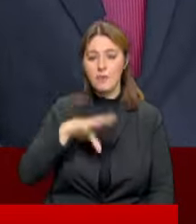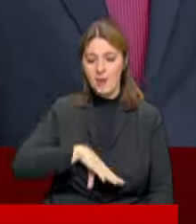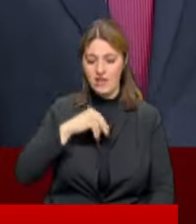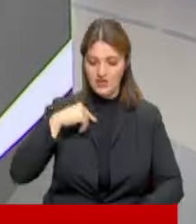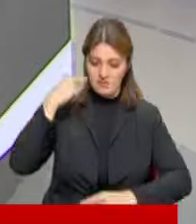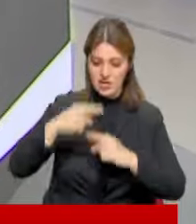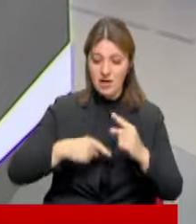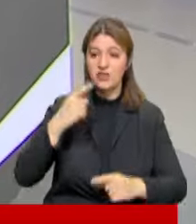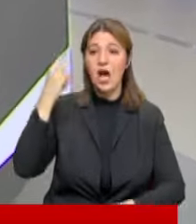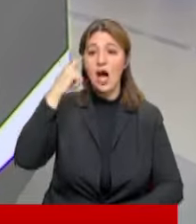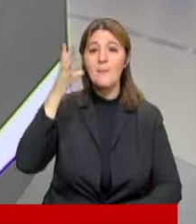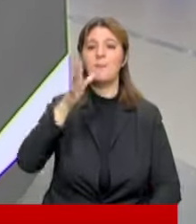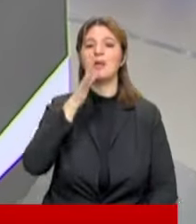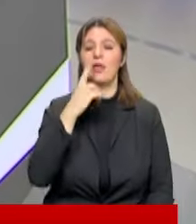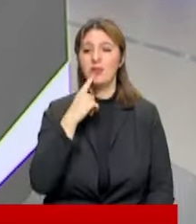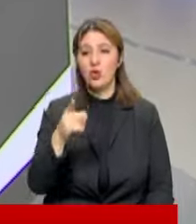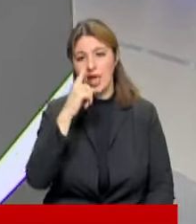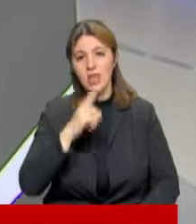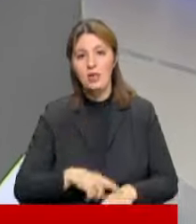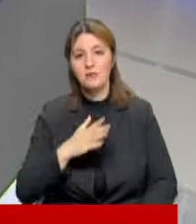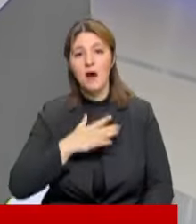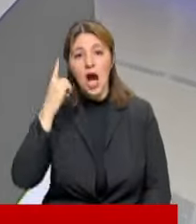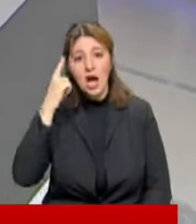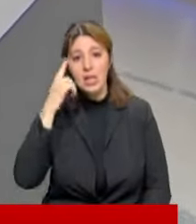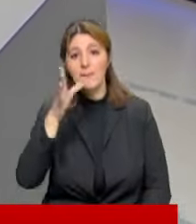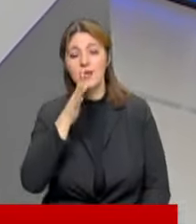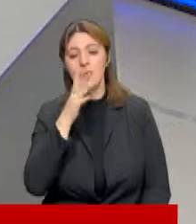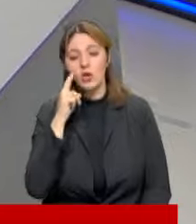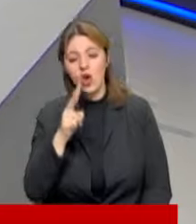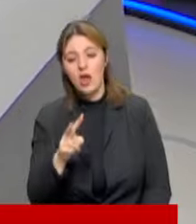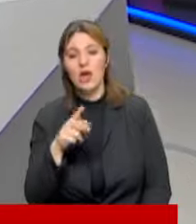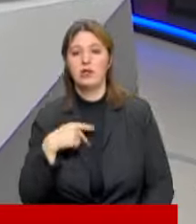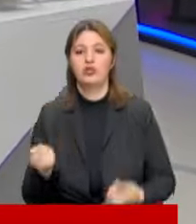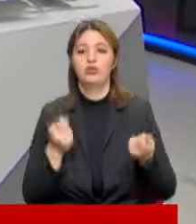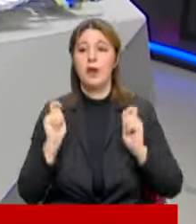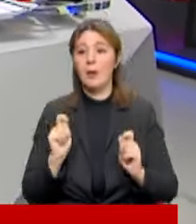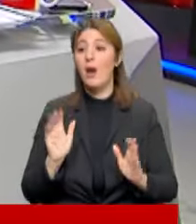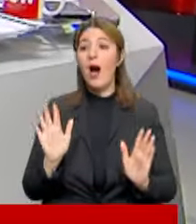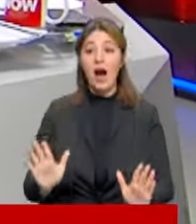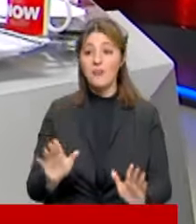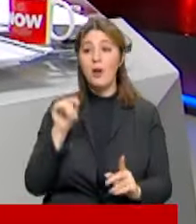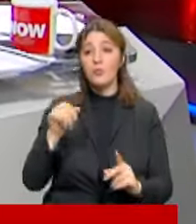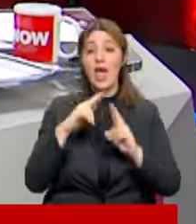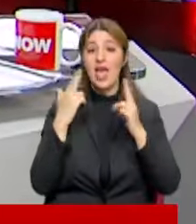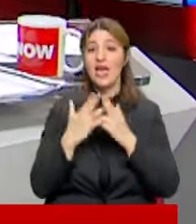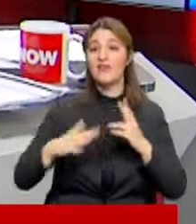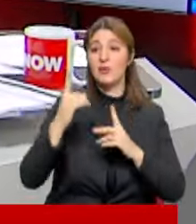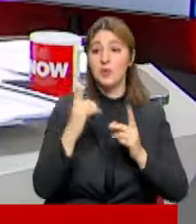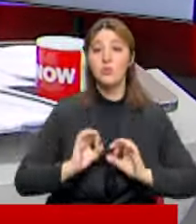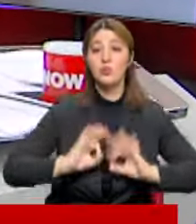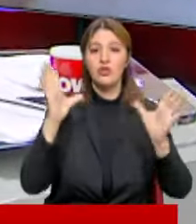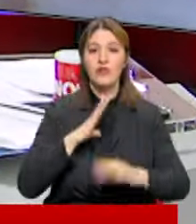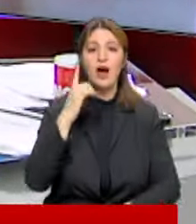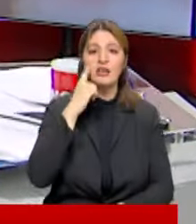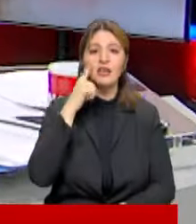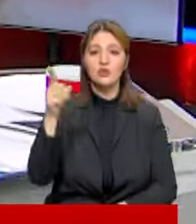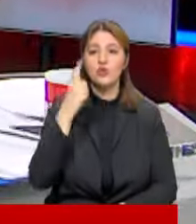mirasım akıl bilimdir dediğine Ona inanırım akıl ve bilim rehberliğinde hareket ederim Ama eğer bu evrende mucize varsa